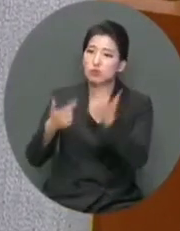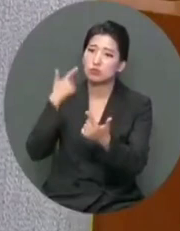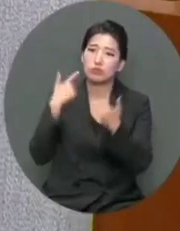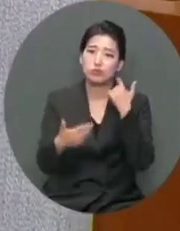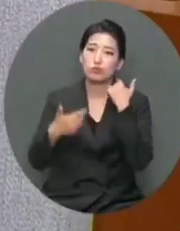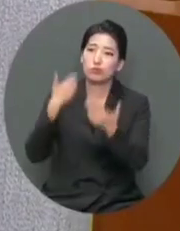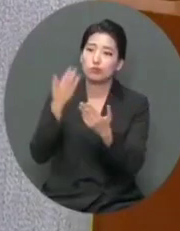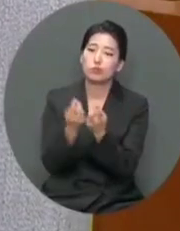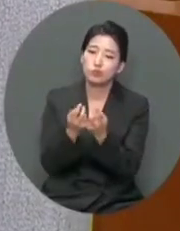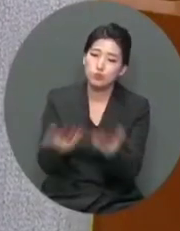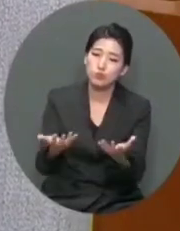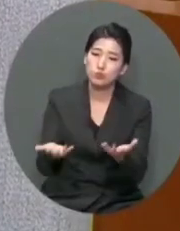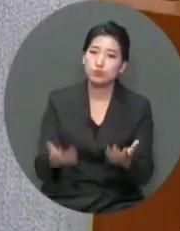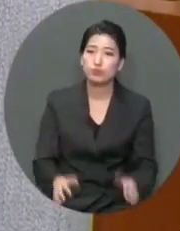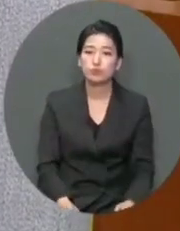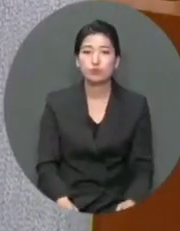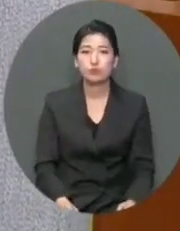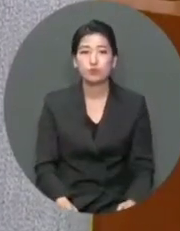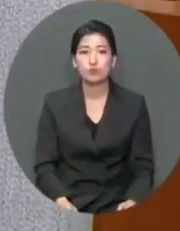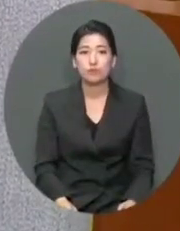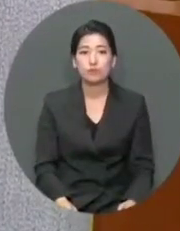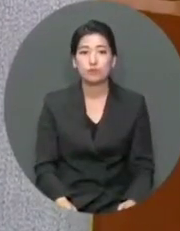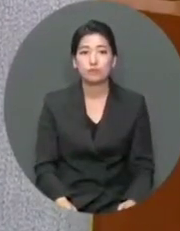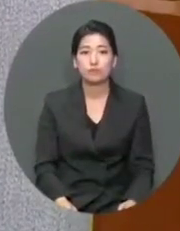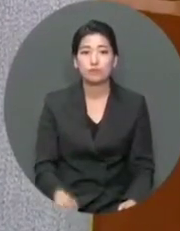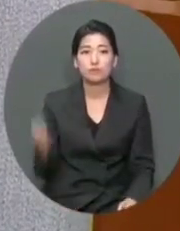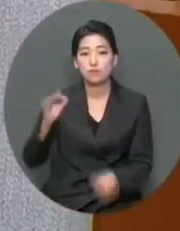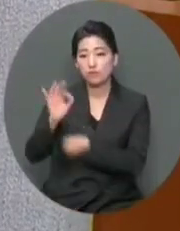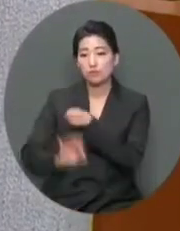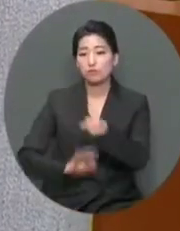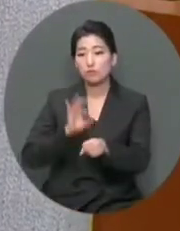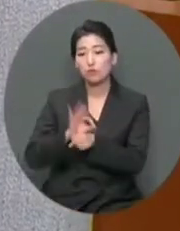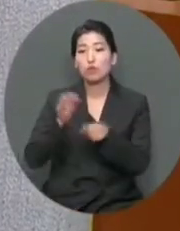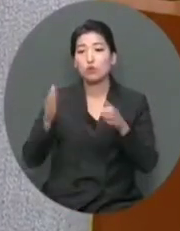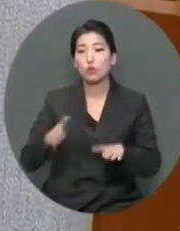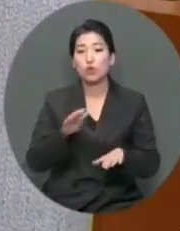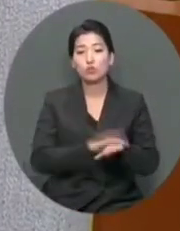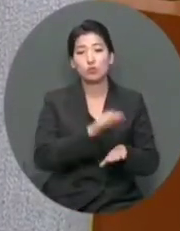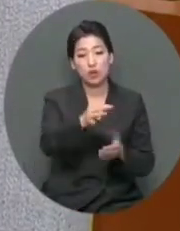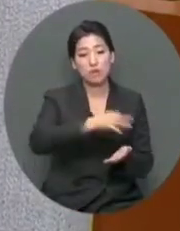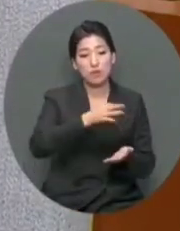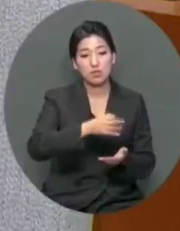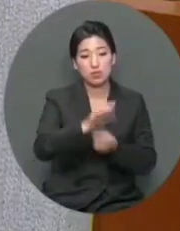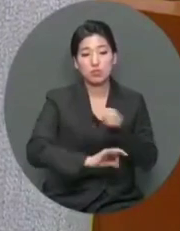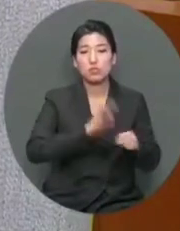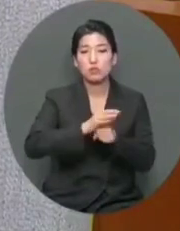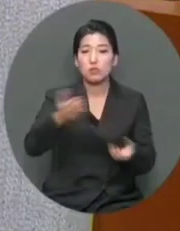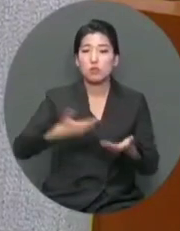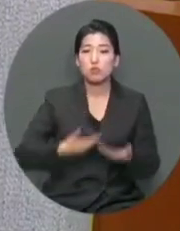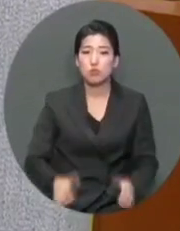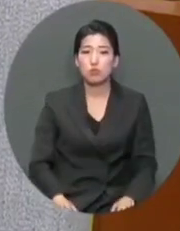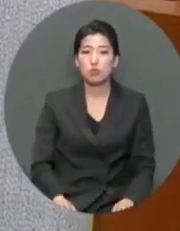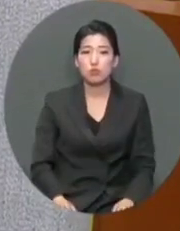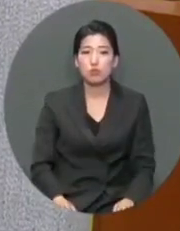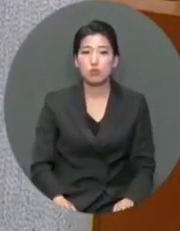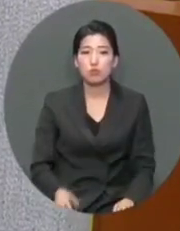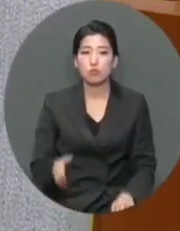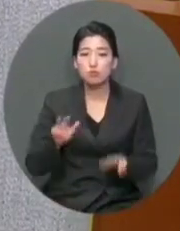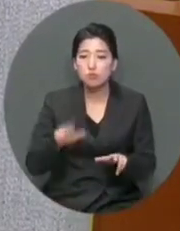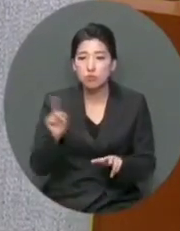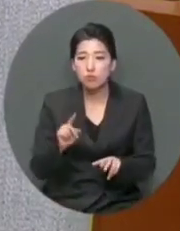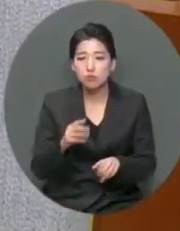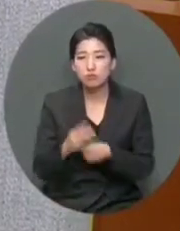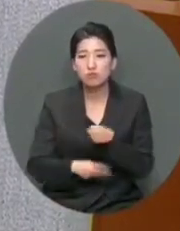겁니다. 그리고 아예 애초부터 지난 10년치에 배당 자료를 내셨더라면 누가 뭐라고 그러겠습니까? 처음에 3년, 그 다음에 5년, 그 다음에 10년.